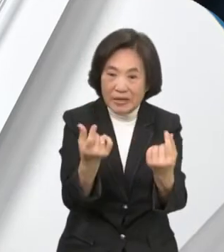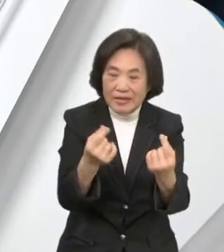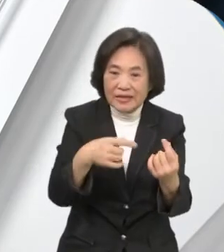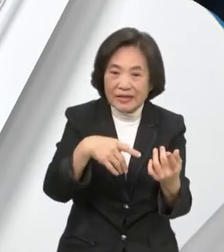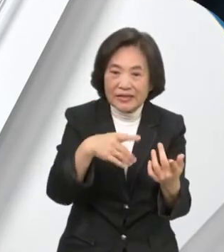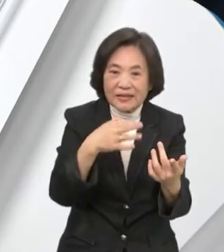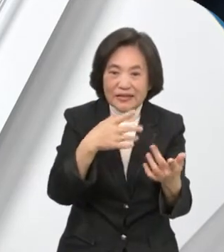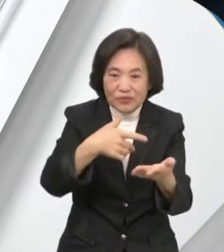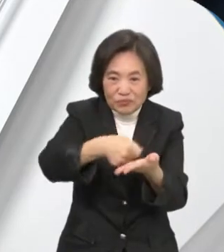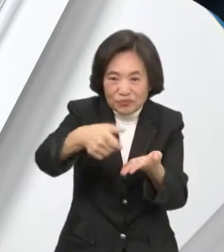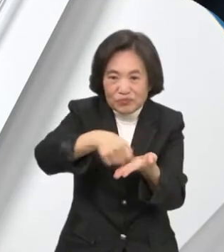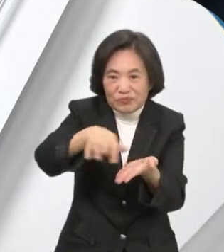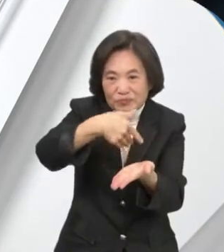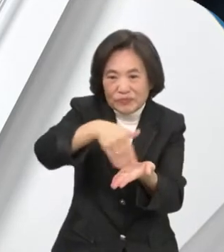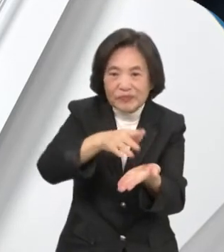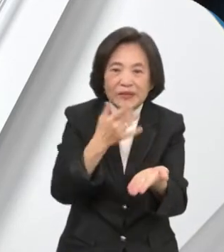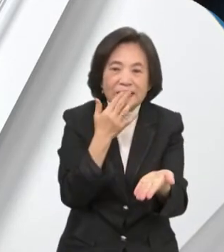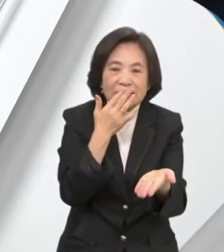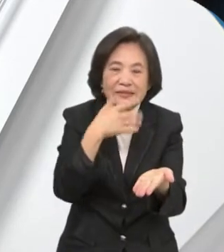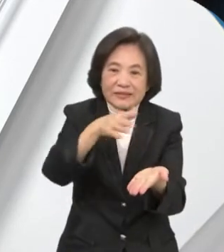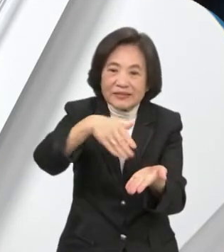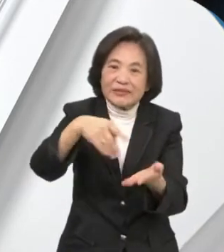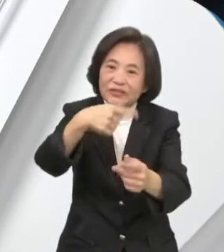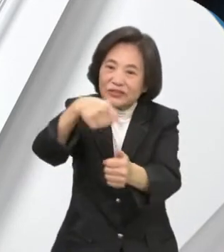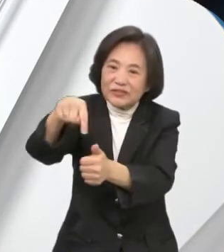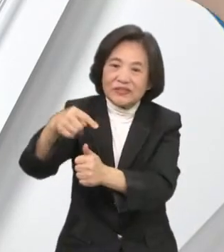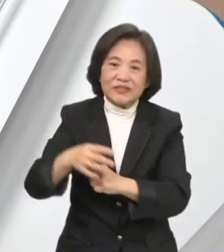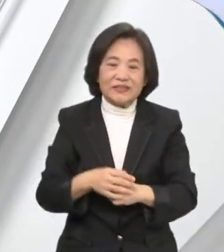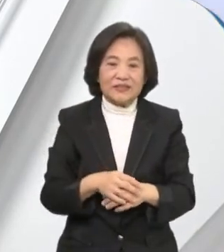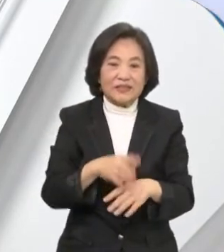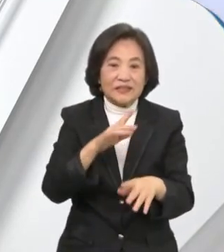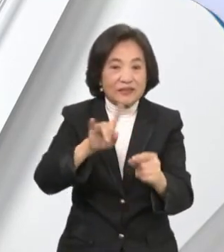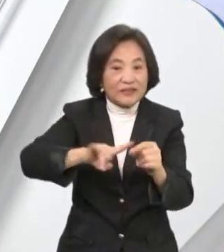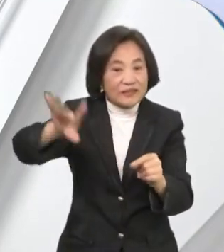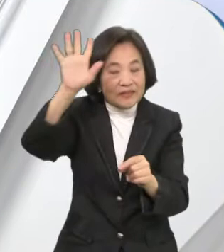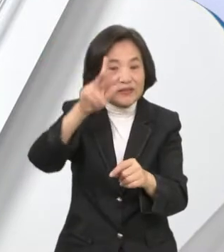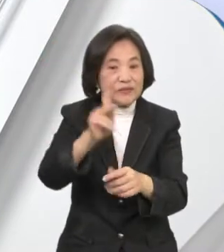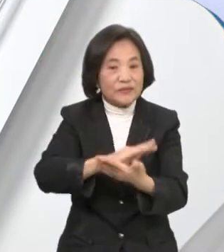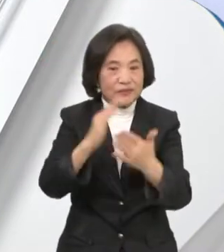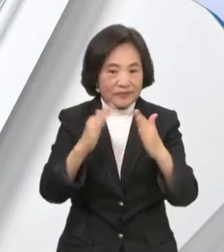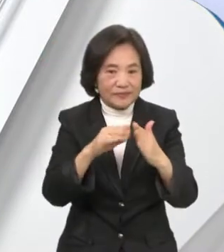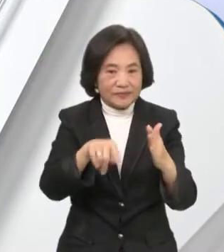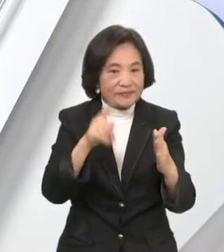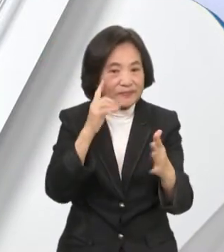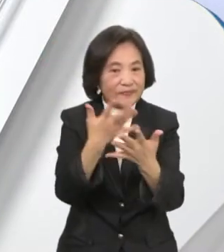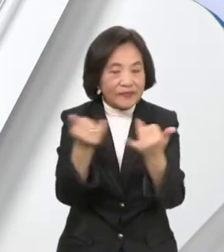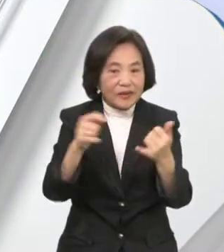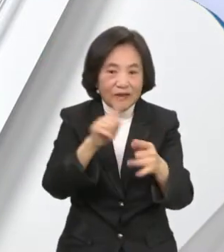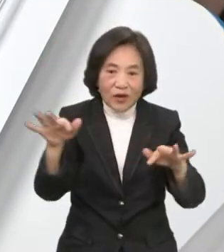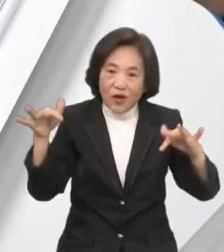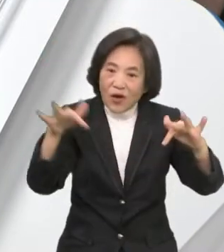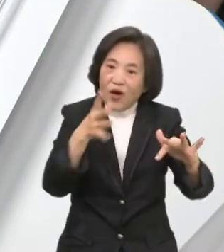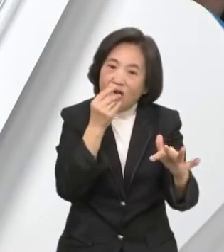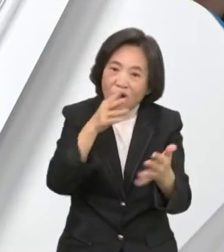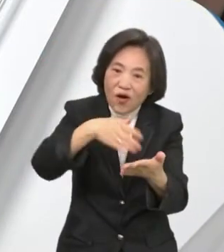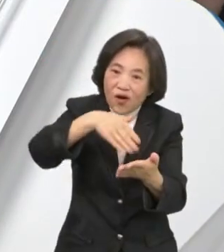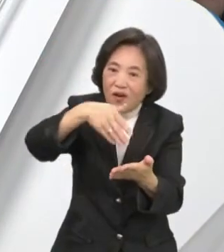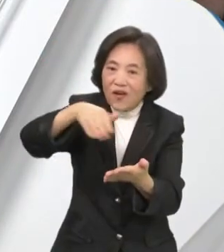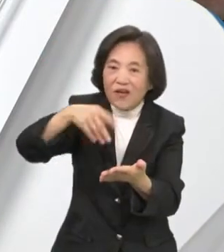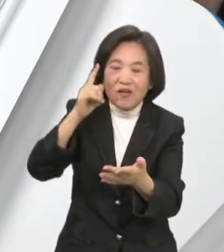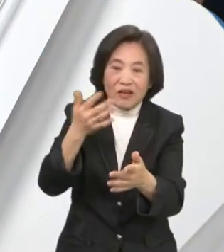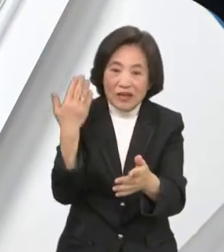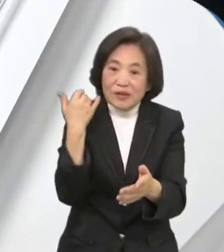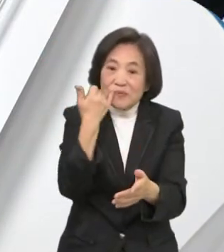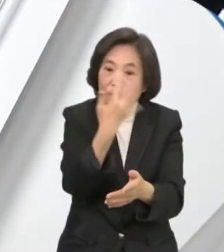下我们的这个彩绘的部分。那我们可以针对我们 管理高中的图书馆地板，几个学生当头彩绘，进行对